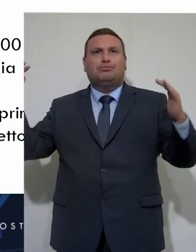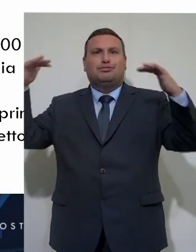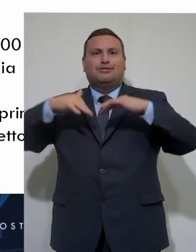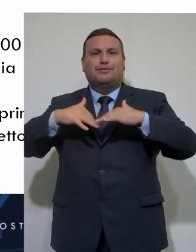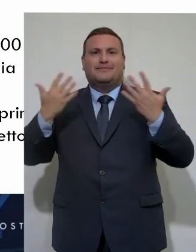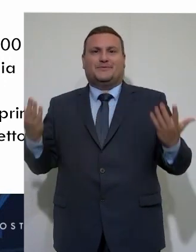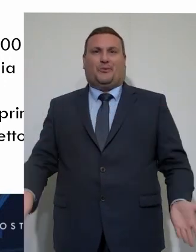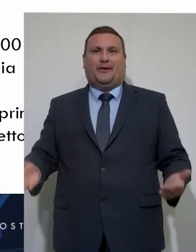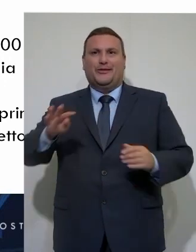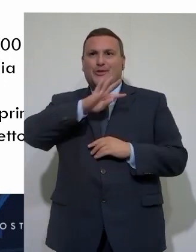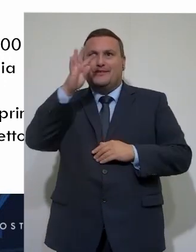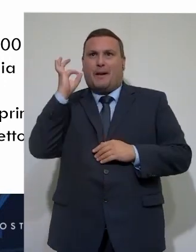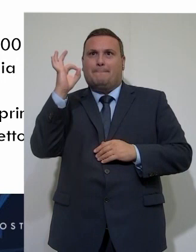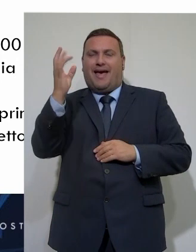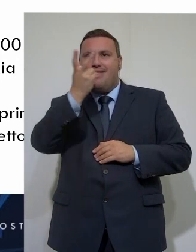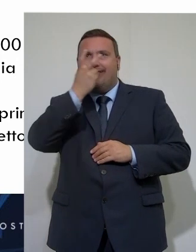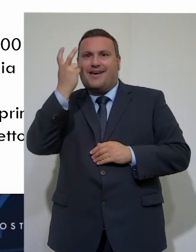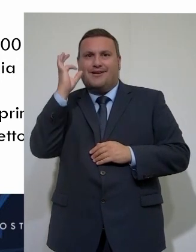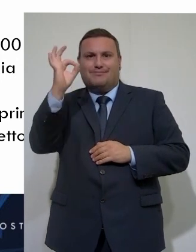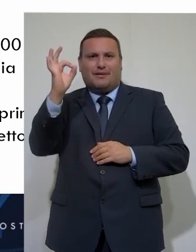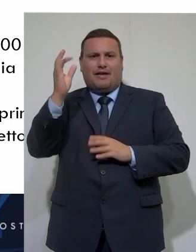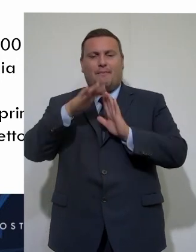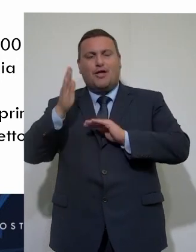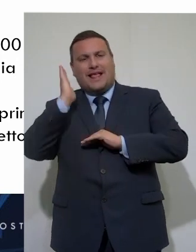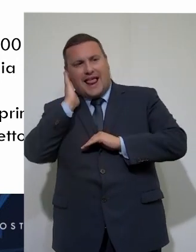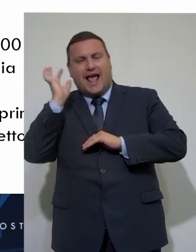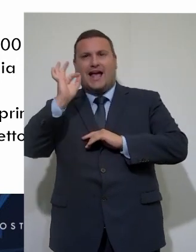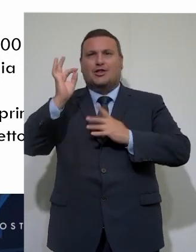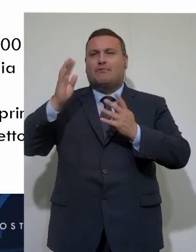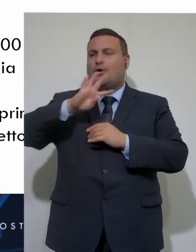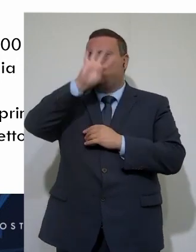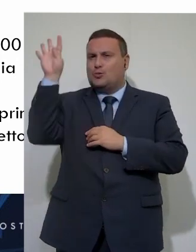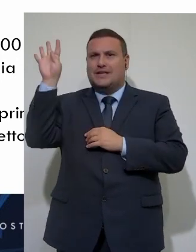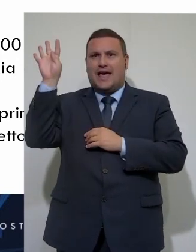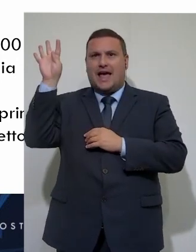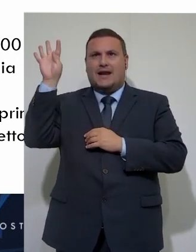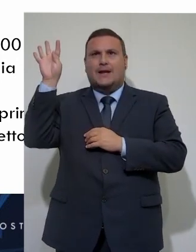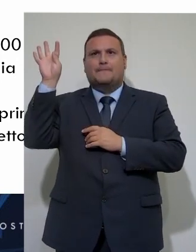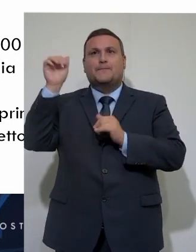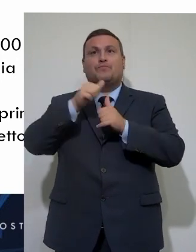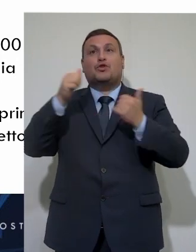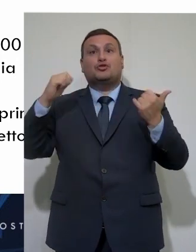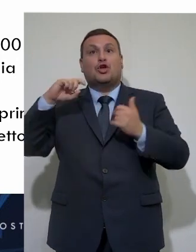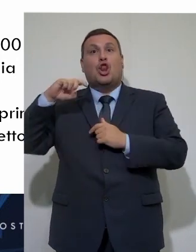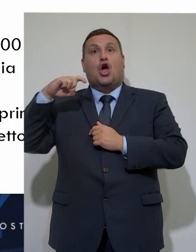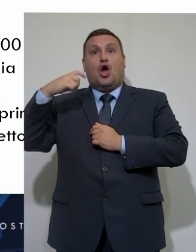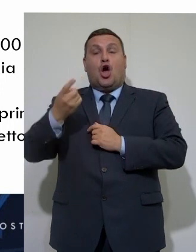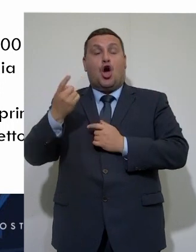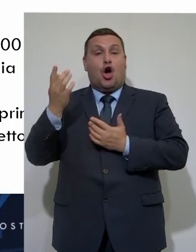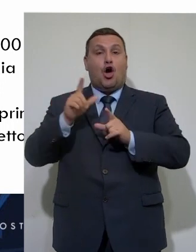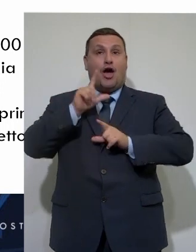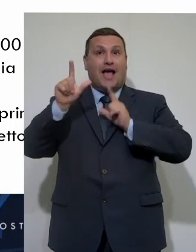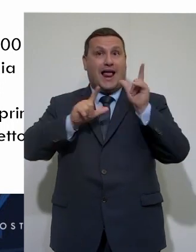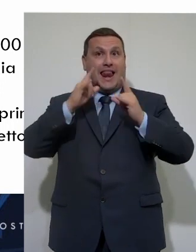in Toscana, sia per quanto riguarda le strutture che i posti letto. Se andiamo viceversa a prendere in esame solo la parte di glamping, in quel caso è il